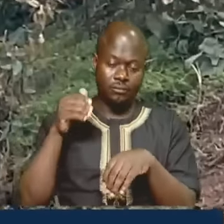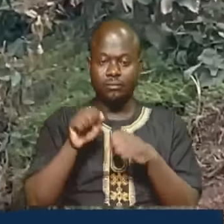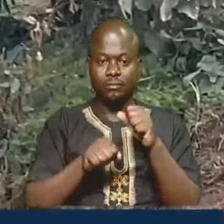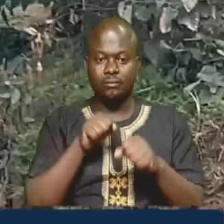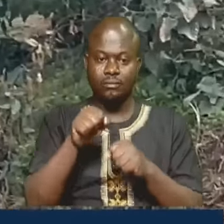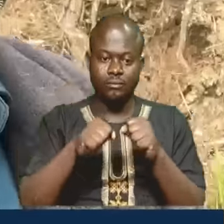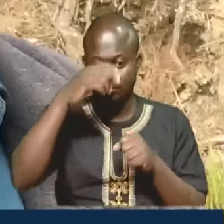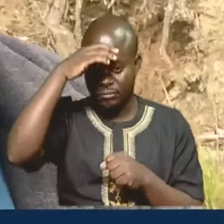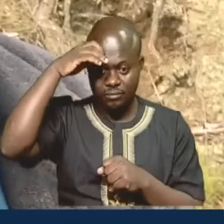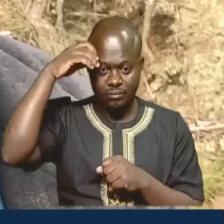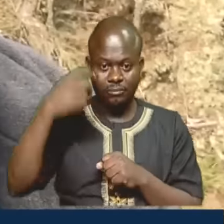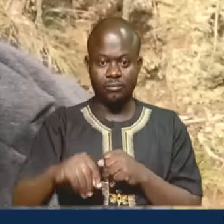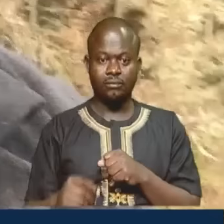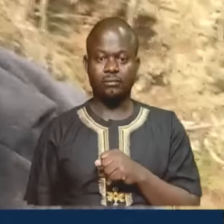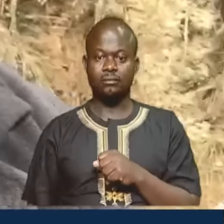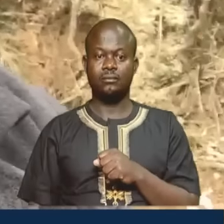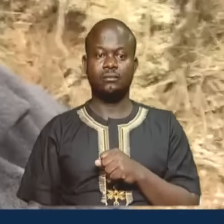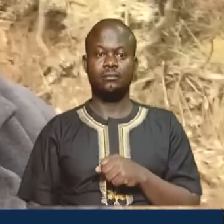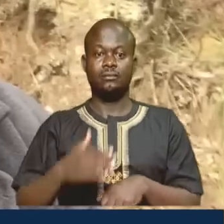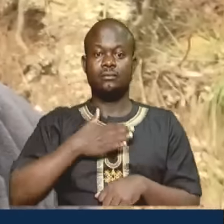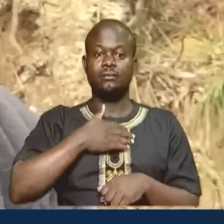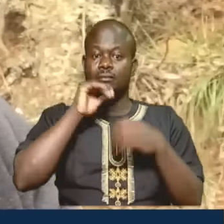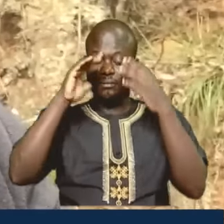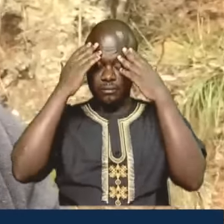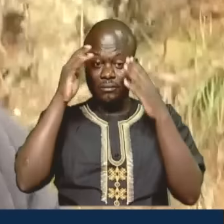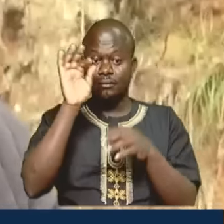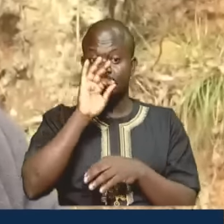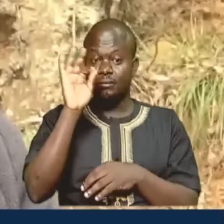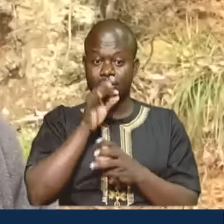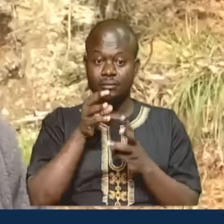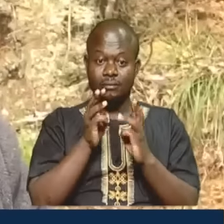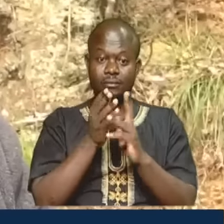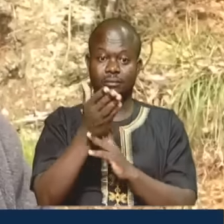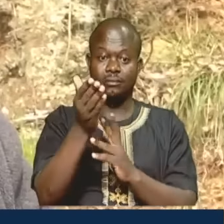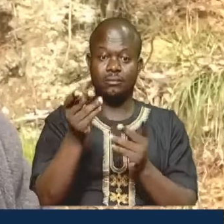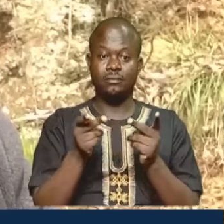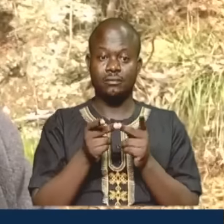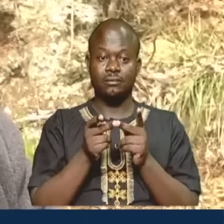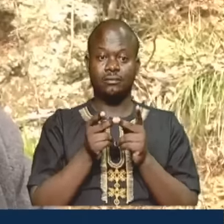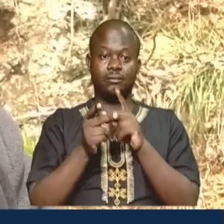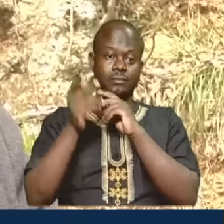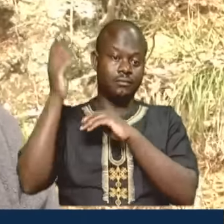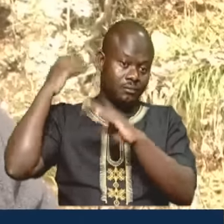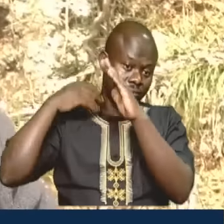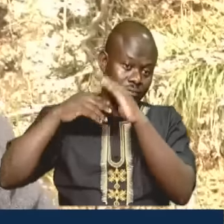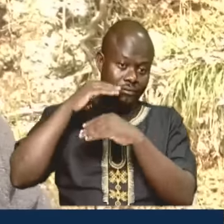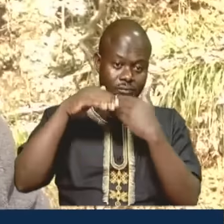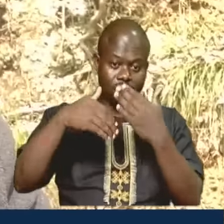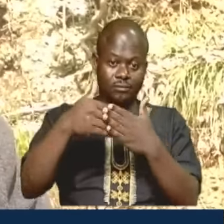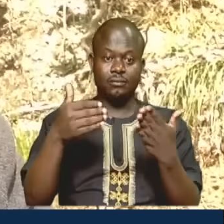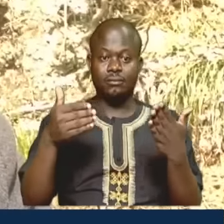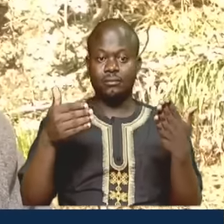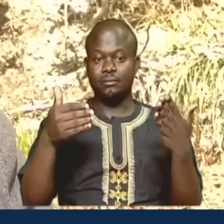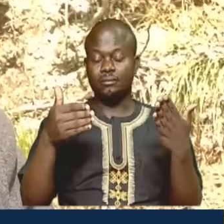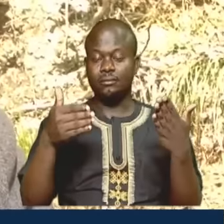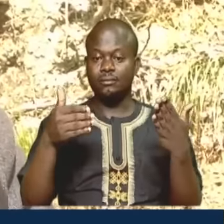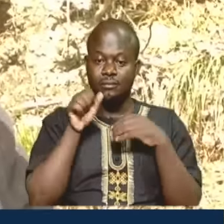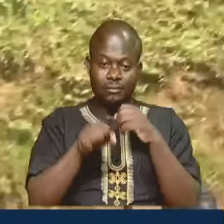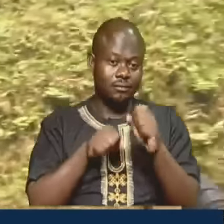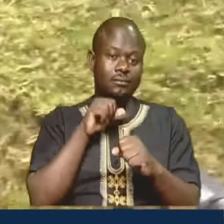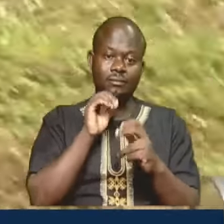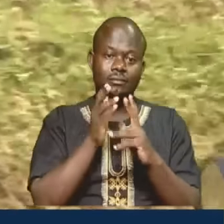byasabaga guhengekereza ubwo rongeye sinarimvize intangajwe nuko nyuze hariya hantu mayiruka kera n'igare tahanyura